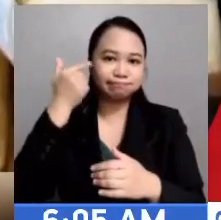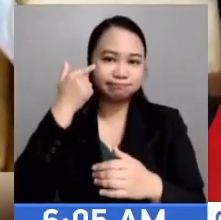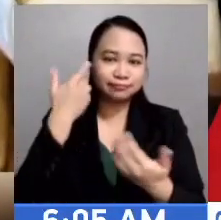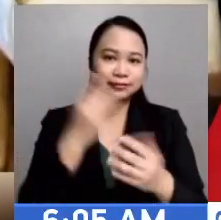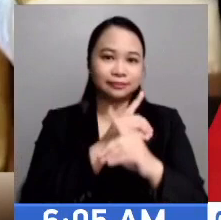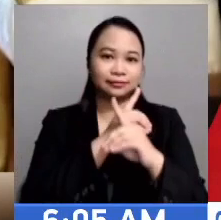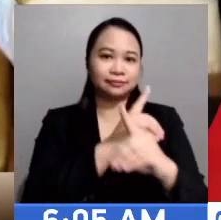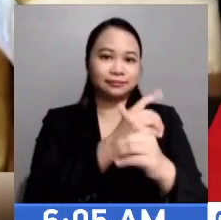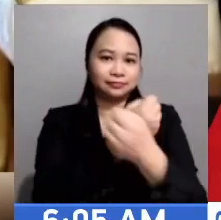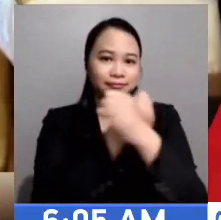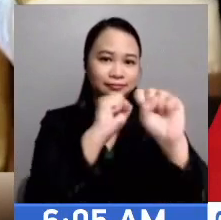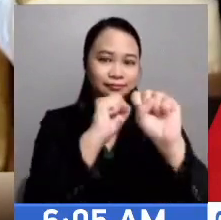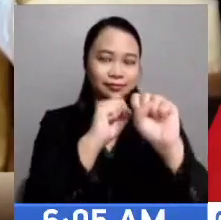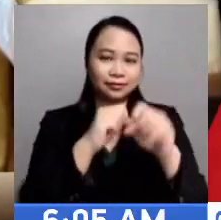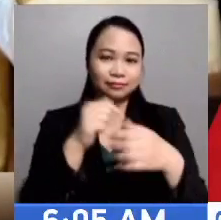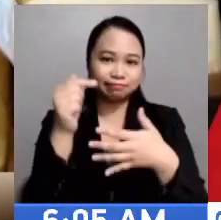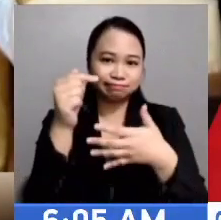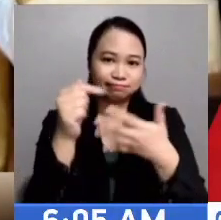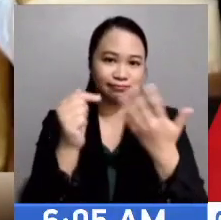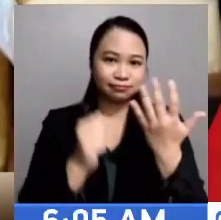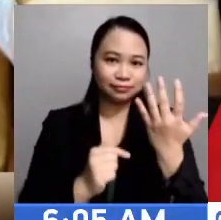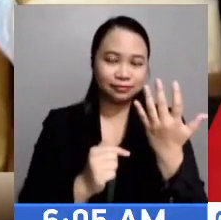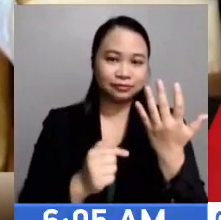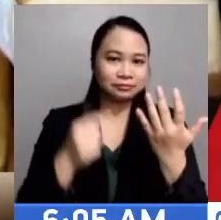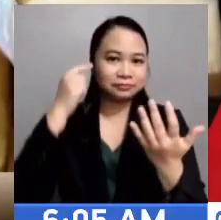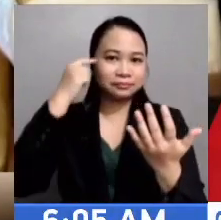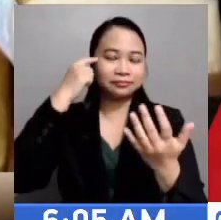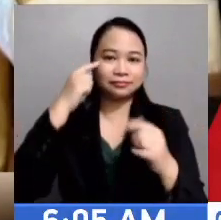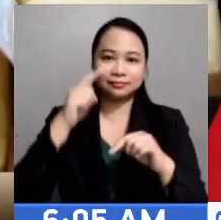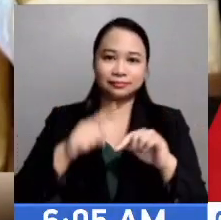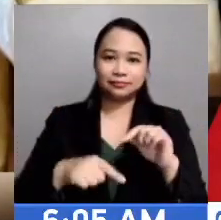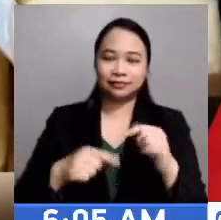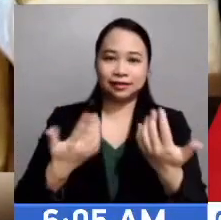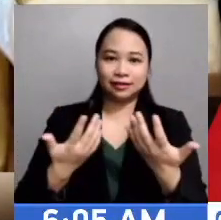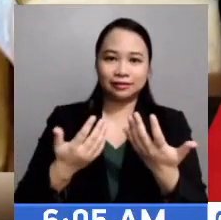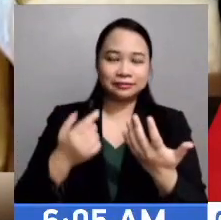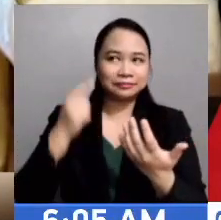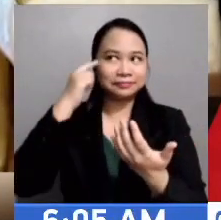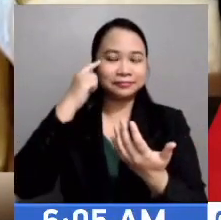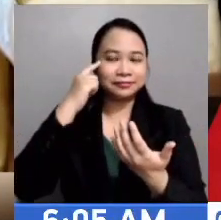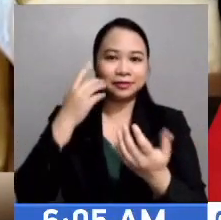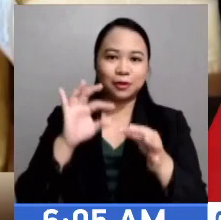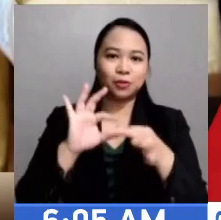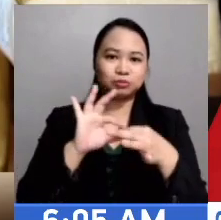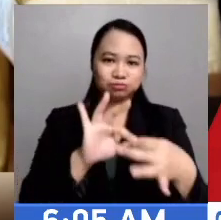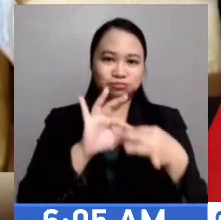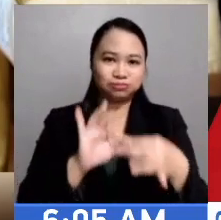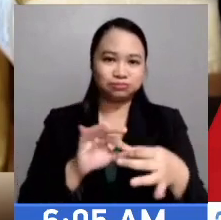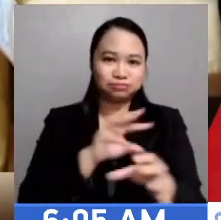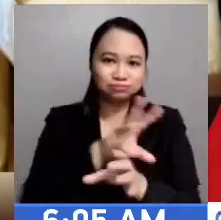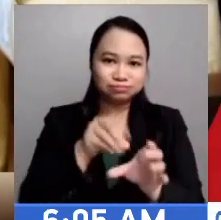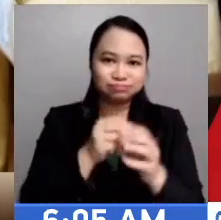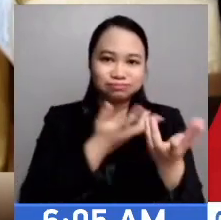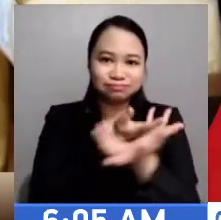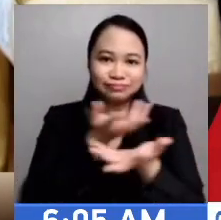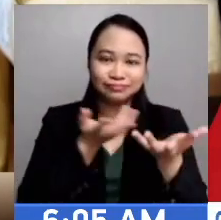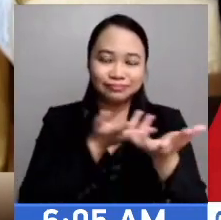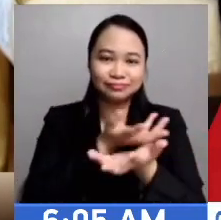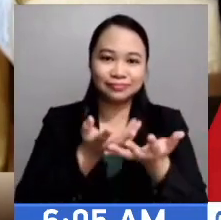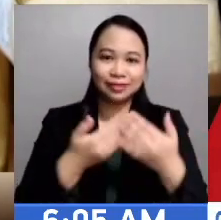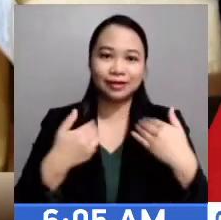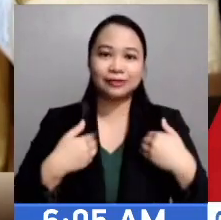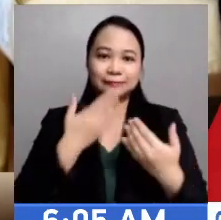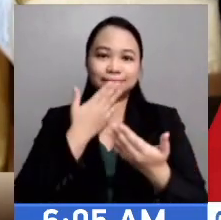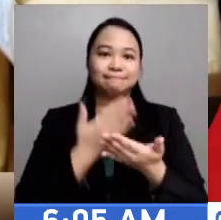cannot think of an area where we have not cooperated, collaborated, and have had good results for both our countries.